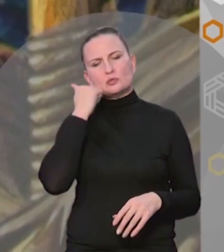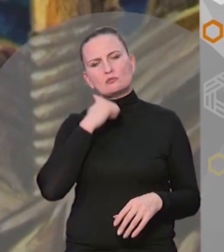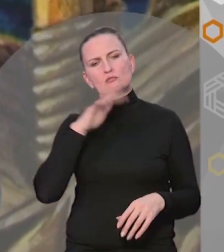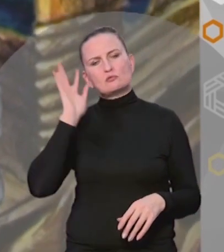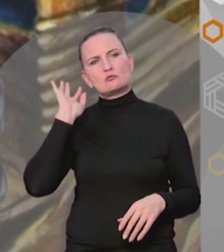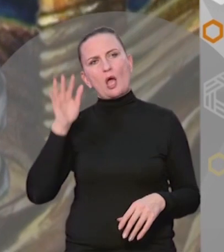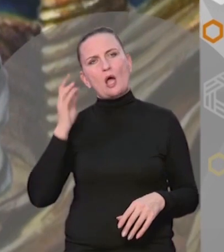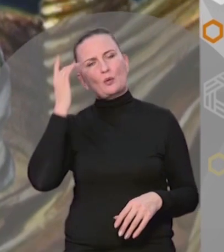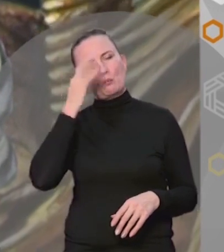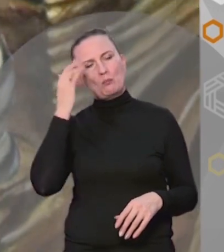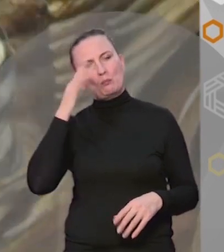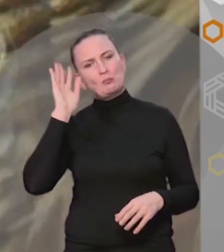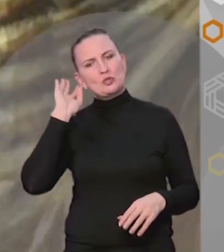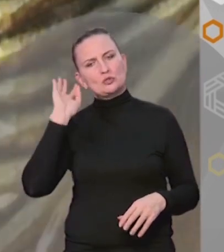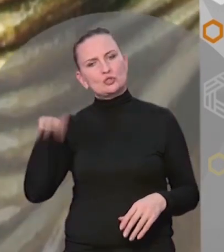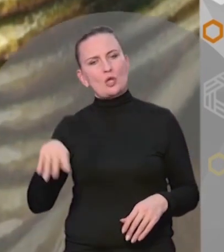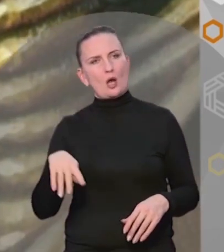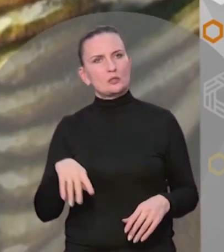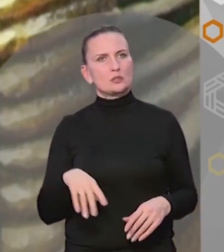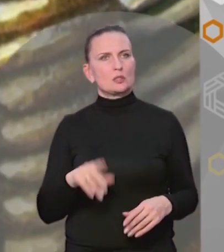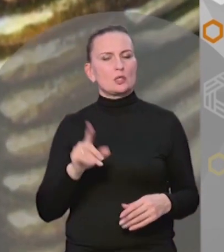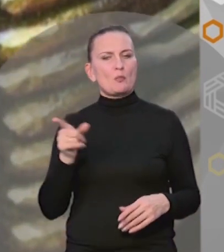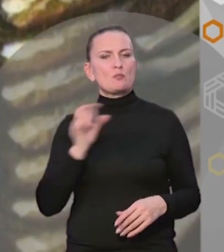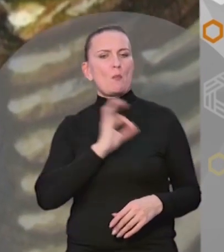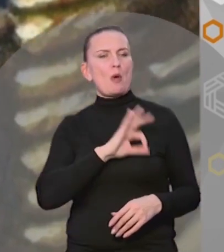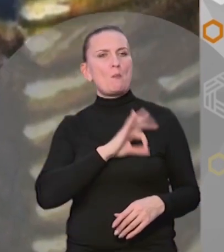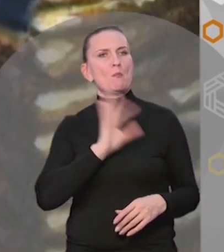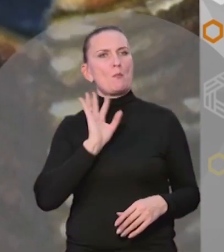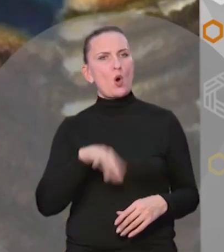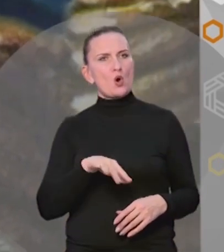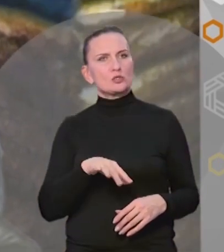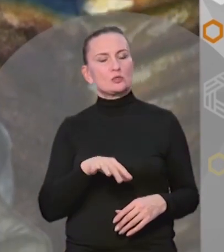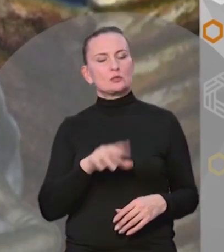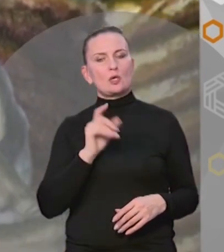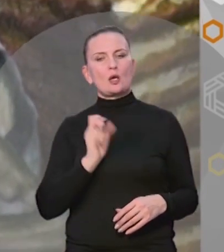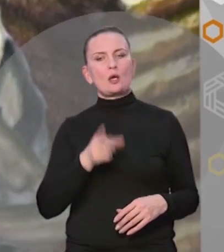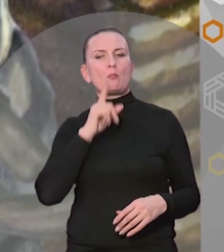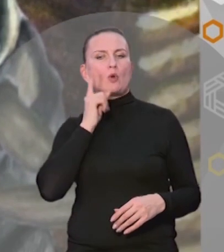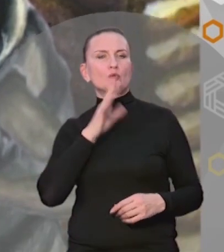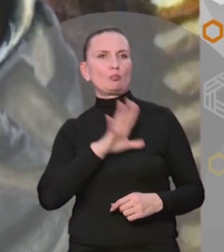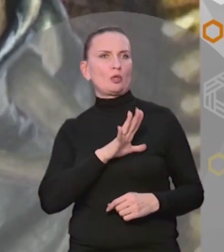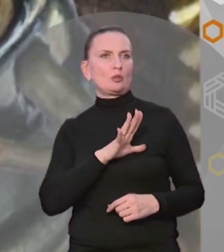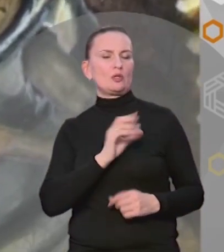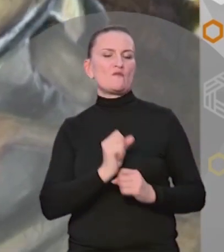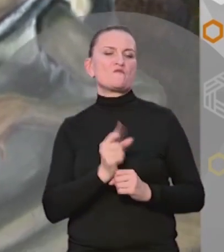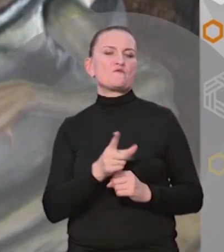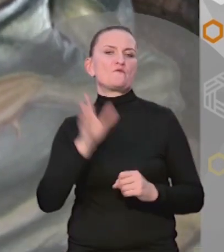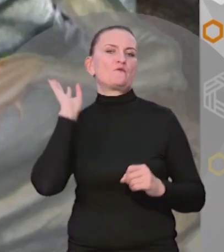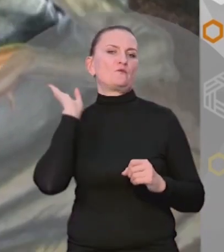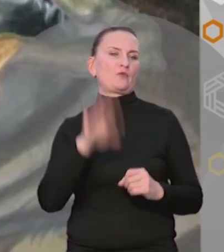трухлявый мечтатель. Попользовались тобой, пока молод был, и